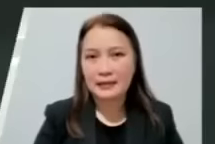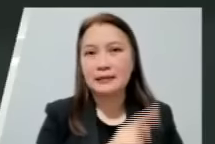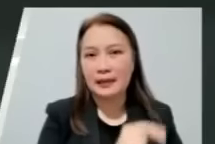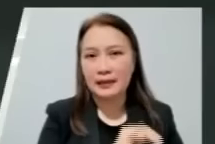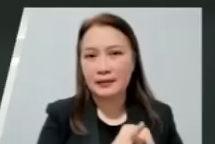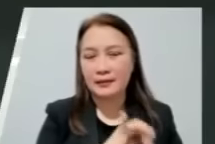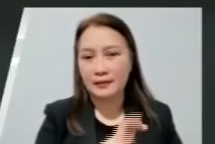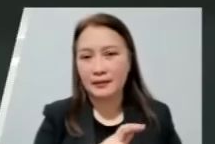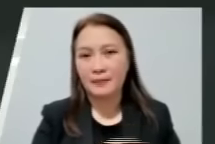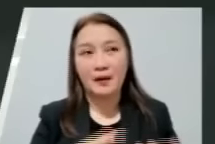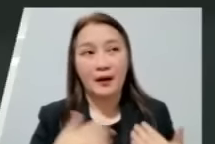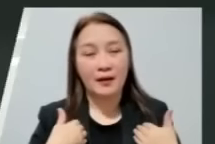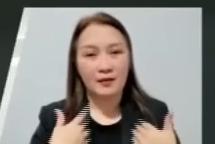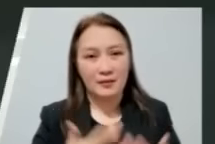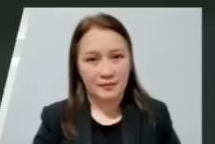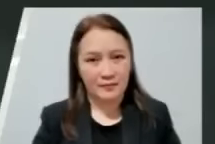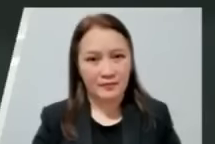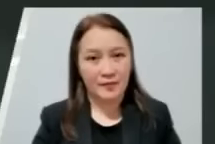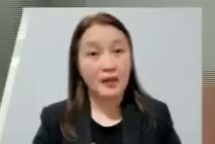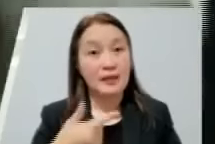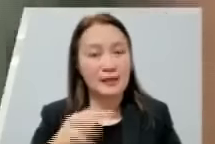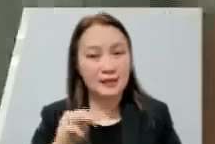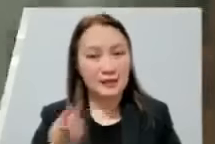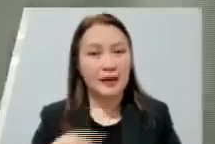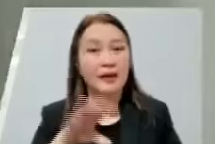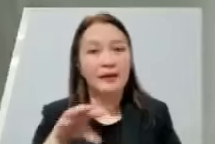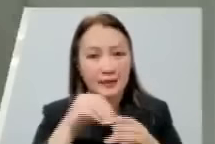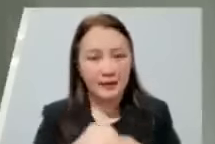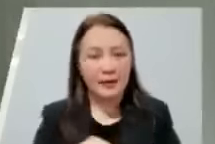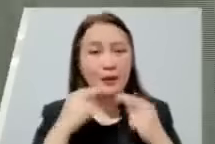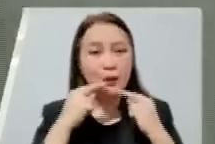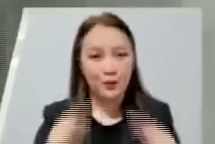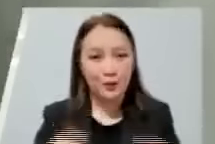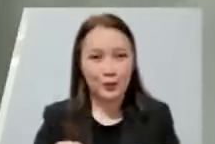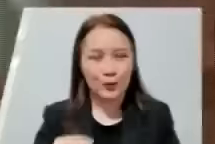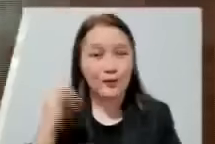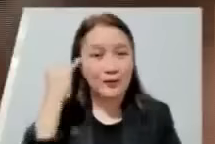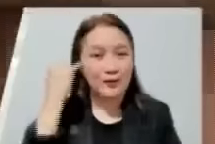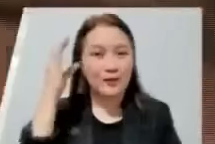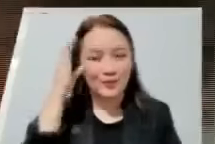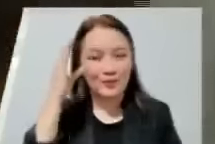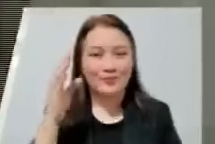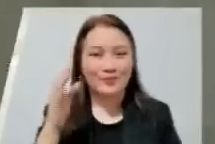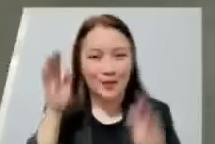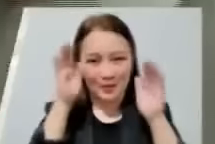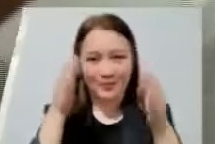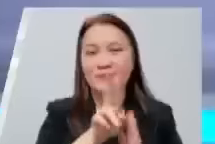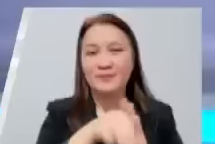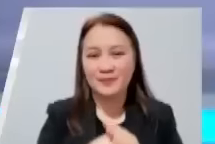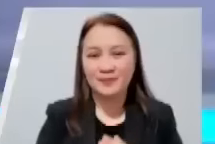dito. Para sa GMA Integrated News, John Consulta, nakatutok 24